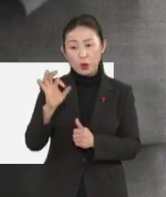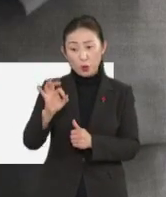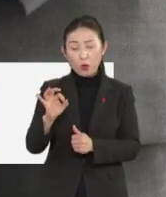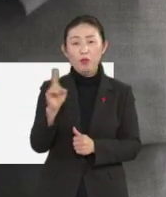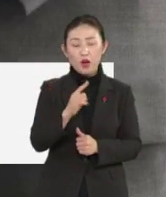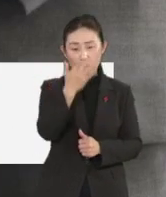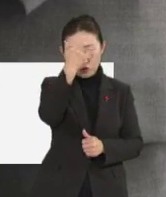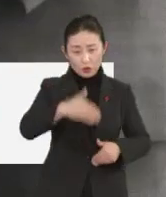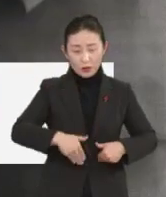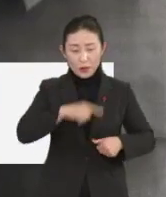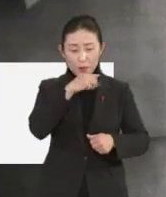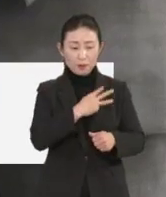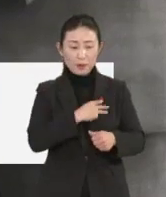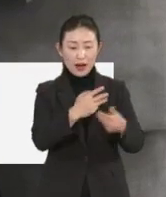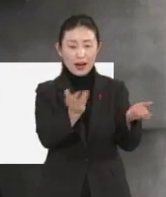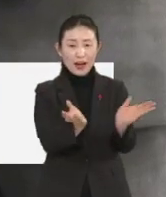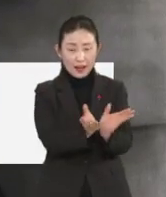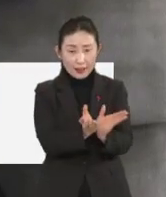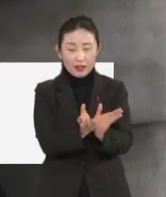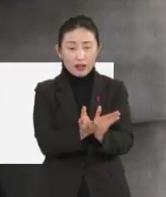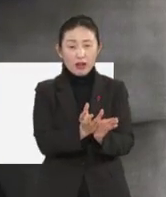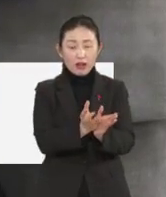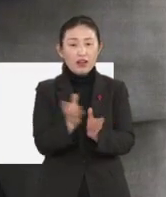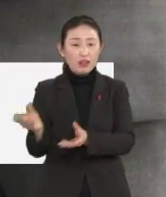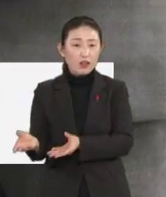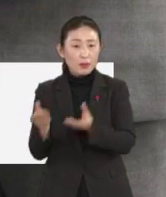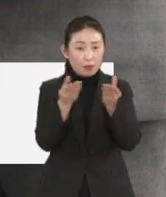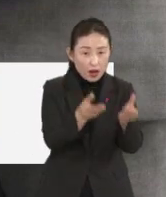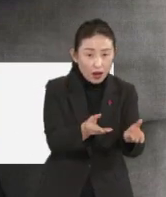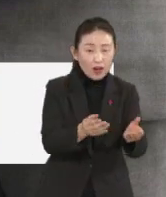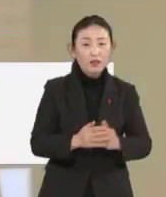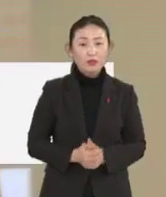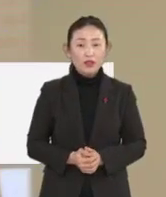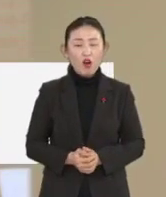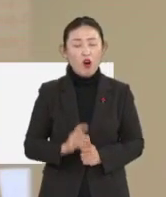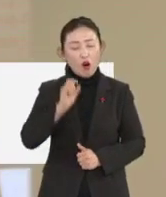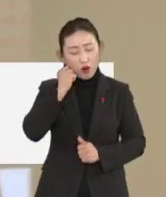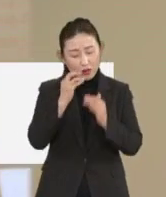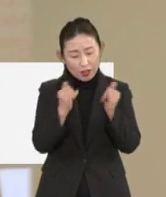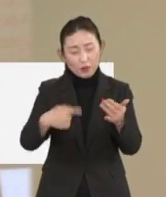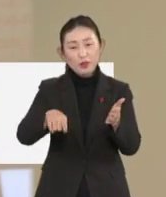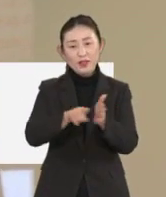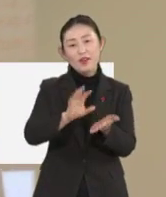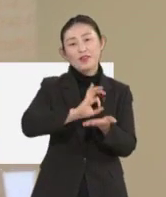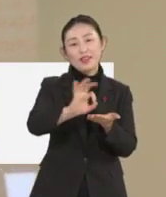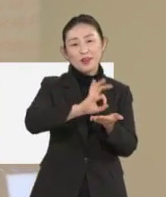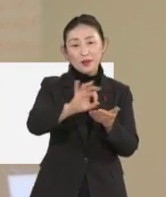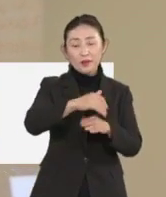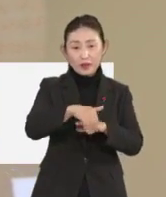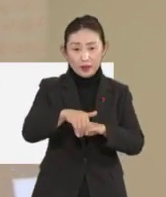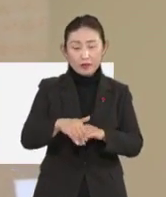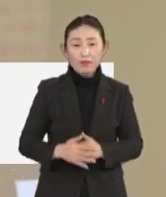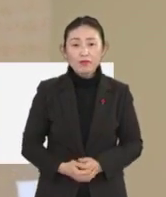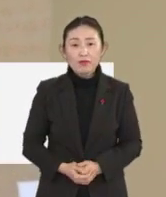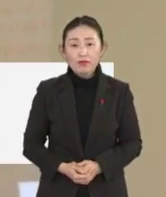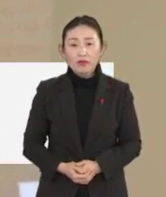성금을 충남사회복지공동무금회화 천안시 복지재단의 전달해 취약계층을 위한 지원금 등으로 사용할